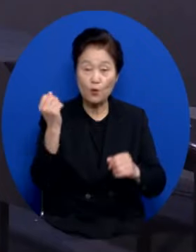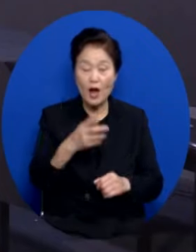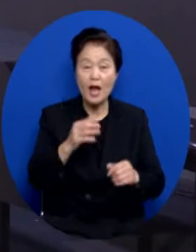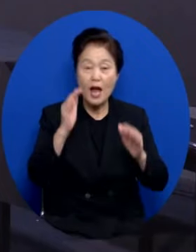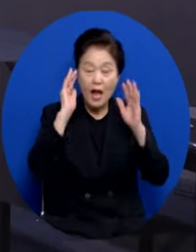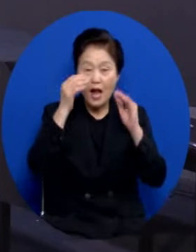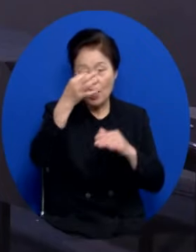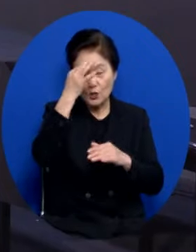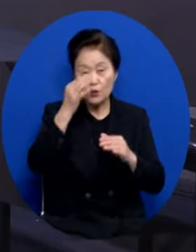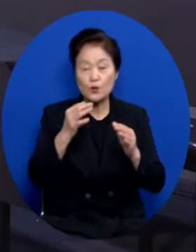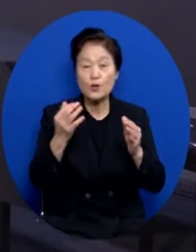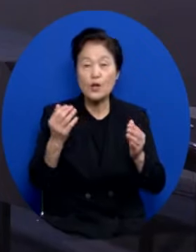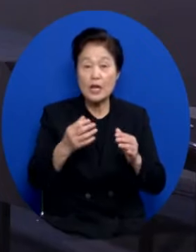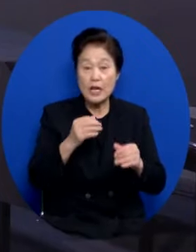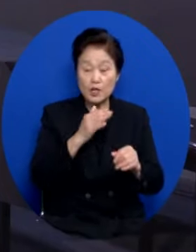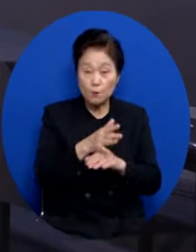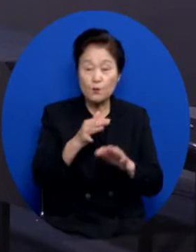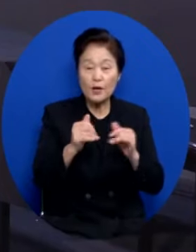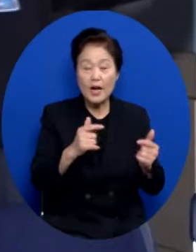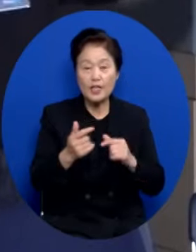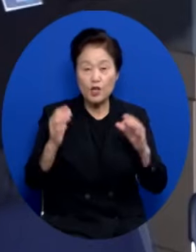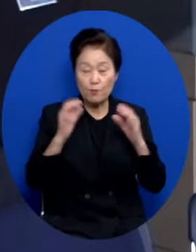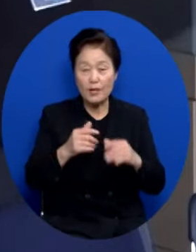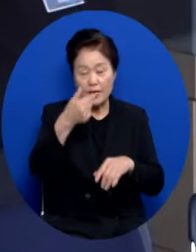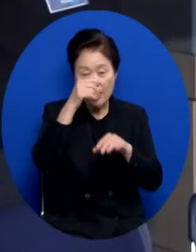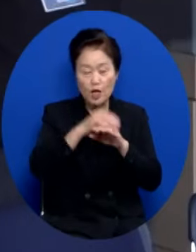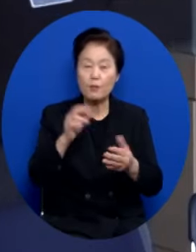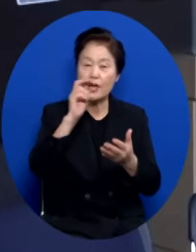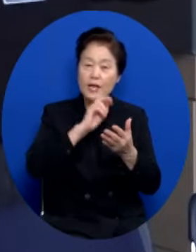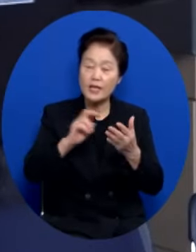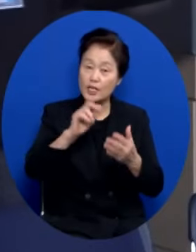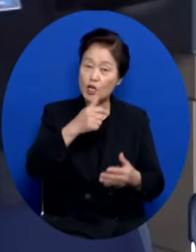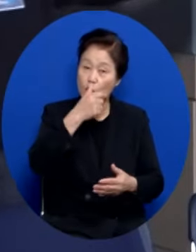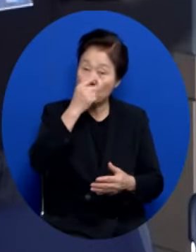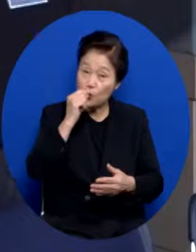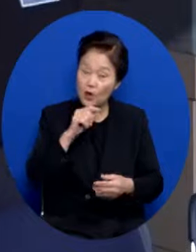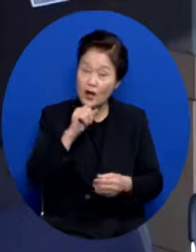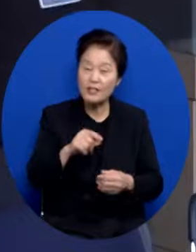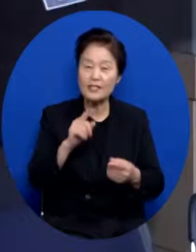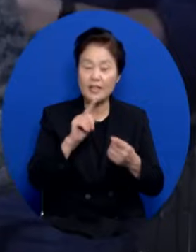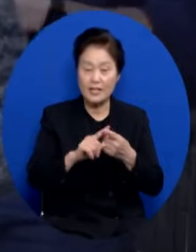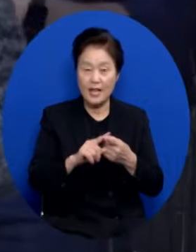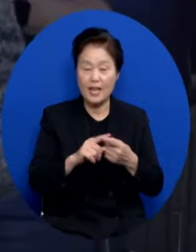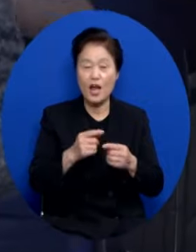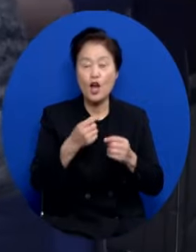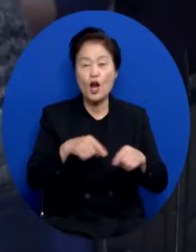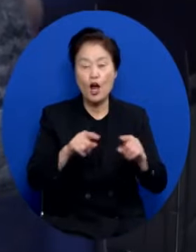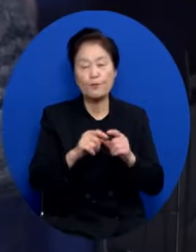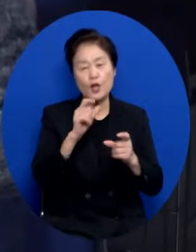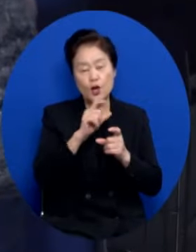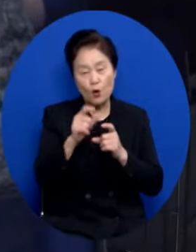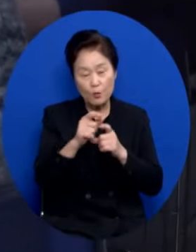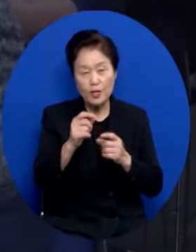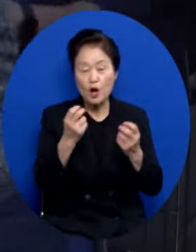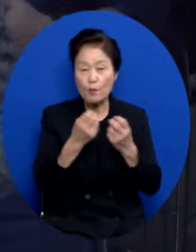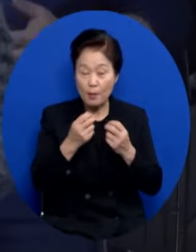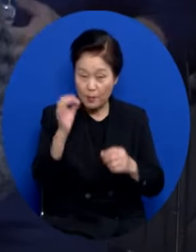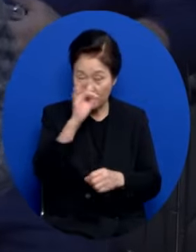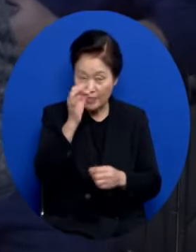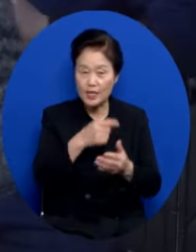현장 사역자들이 만나 서로 한국교회 예배 찬양의 부족한 점에 대해 함께 고민하고 대안을 마련하기 위한